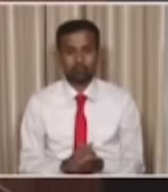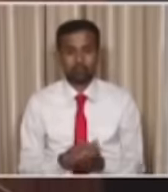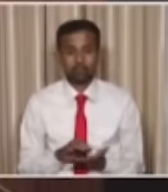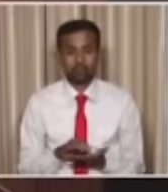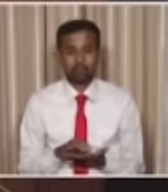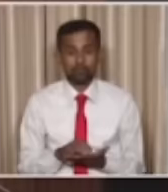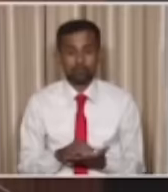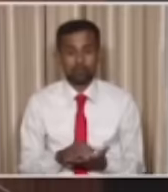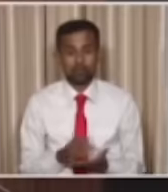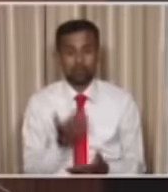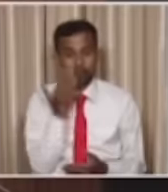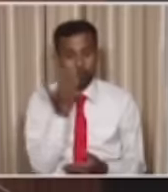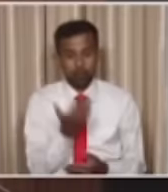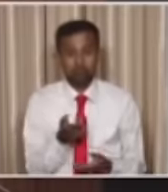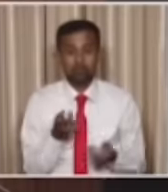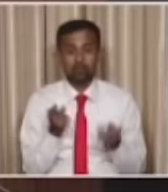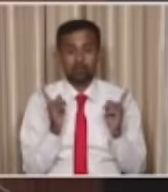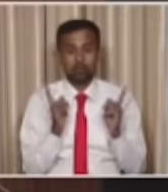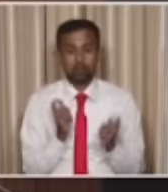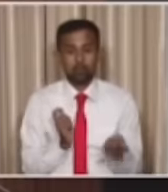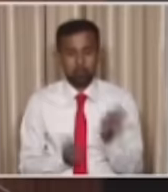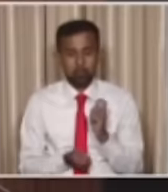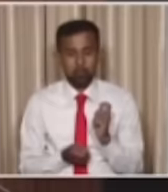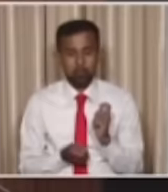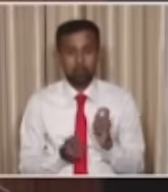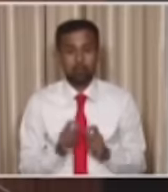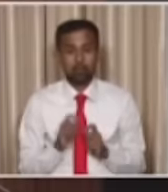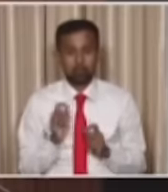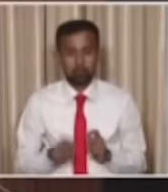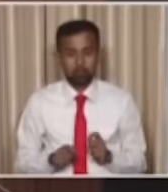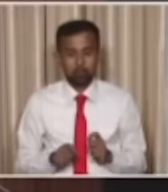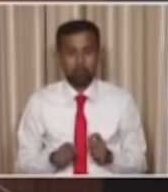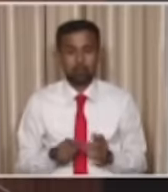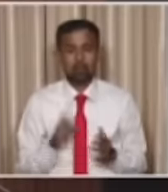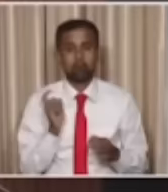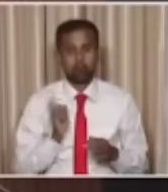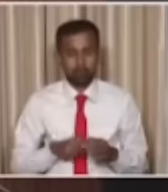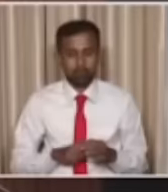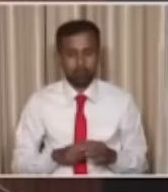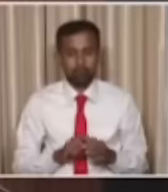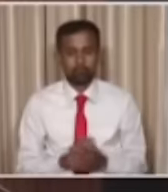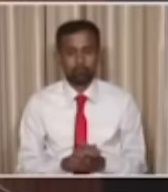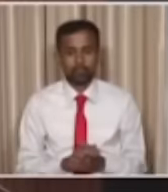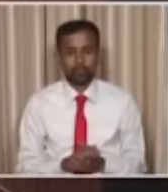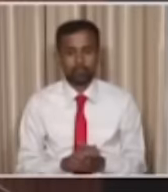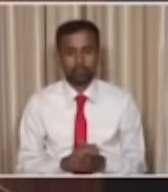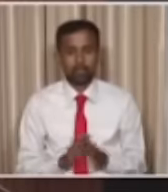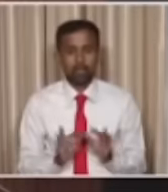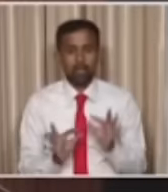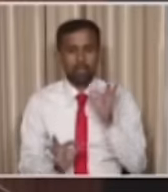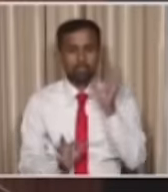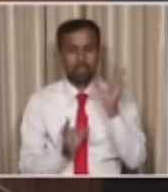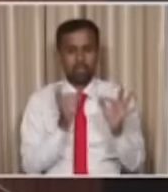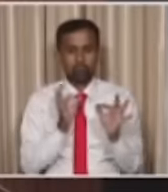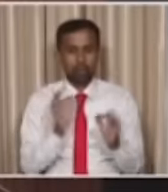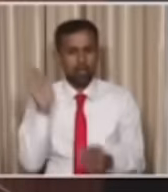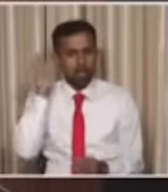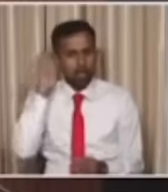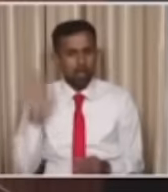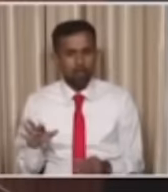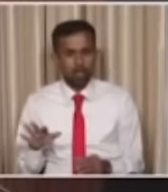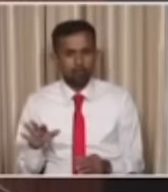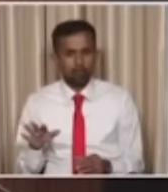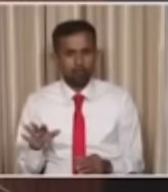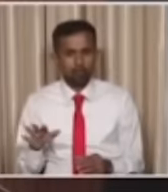තීරණාත්මක කඩපතක් තමයි මේ ක්‍රිකට් බෝඩ් එක සහ ක්‍රිකට් පාලක මණ්ඩලය සම්බන්ධ වෙන මේ කාරණාව. අපේ ගමේ කතාවක් තියෙනවා අමරීර